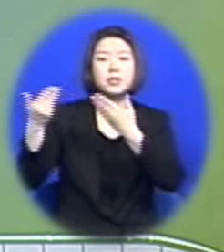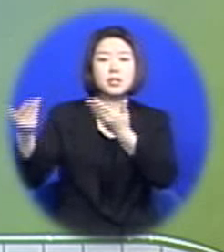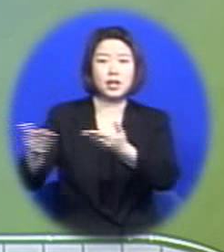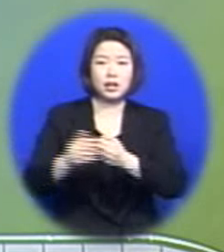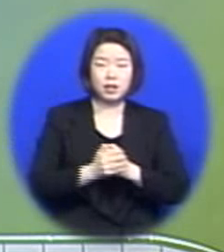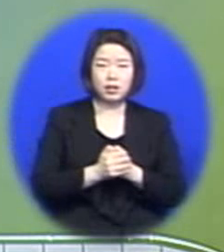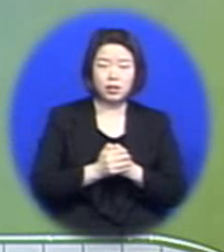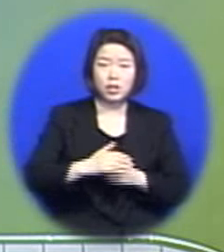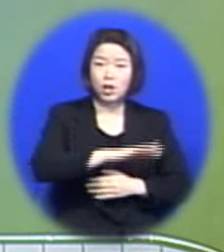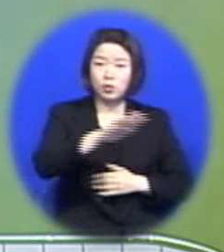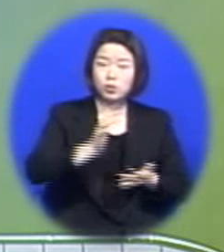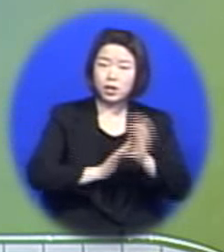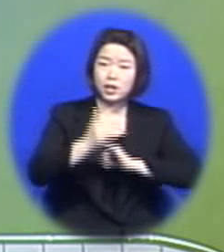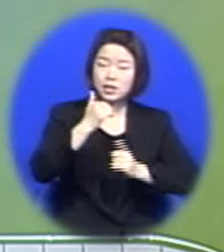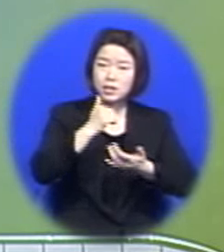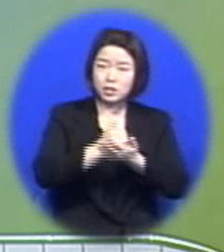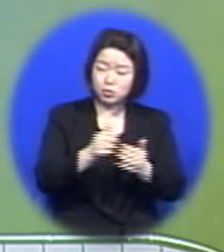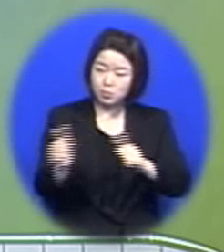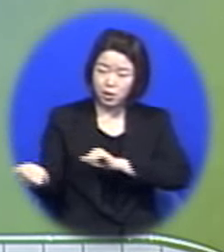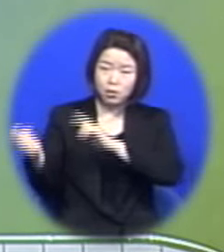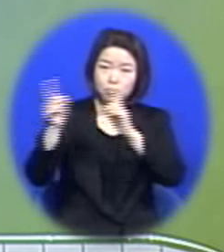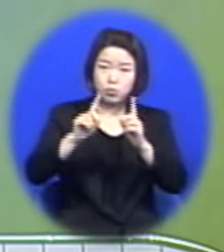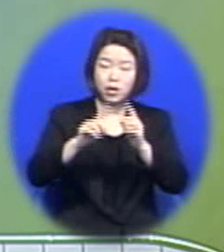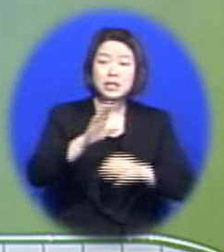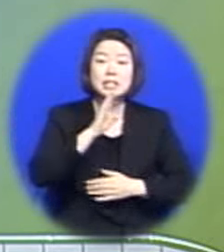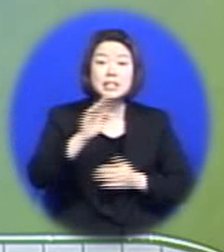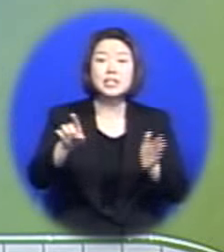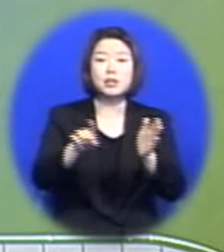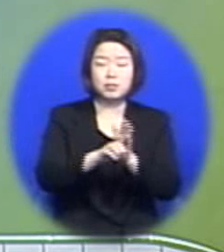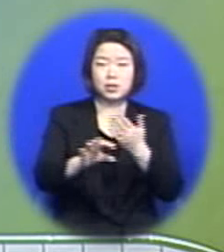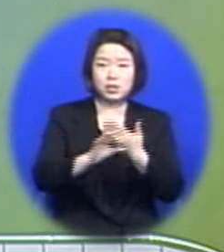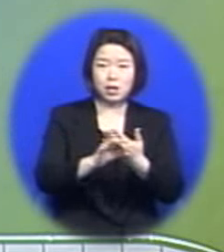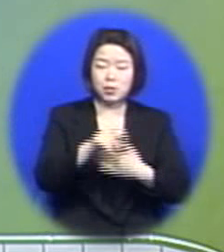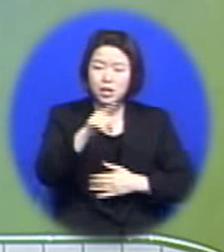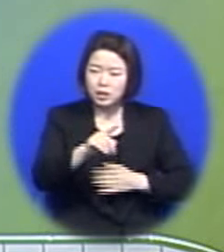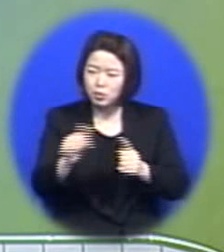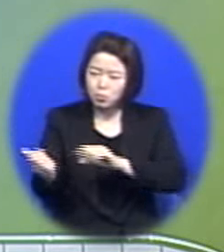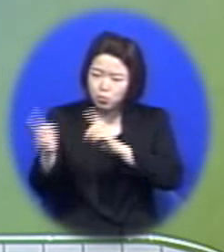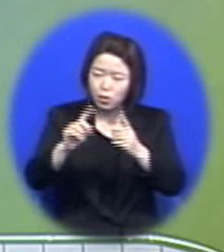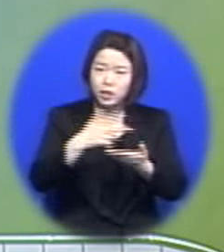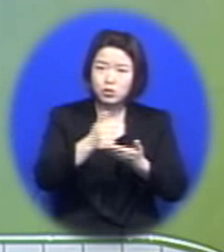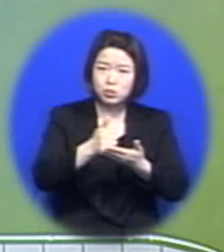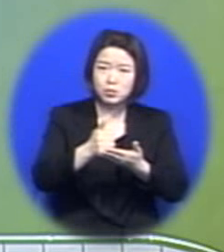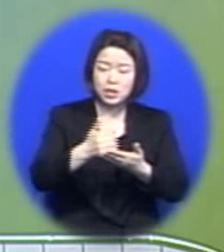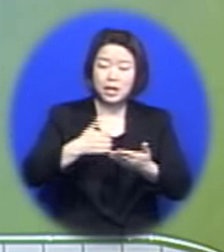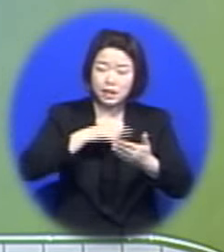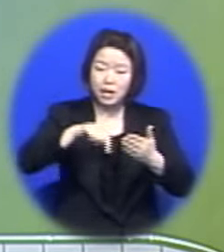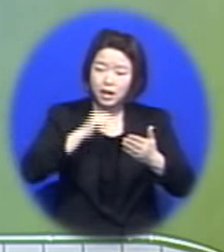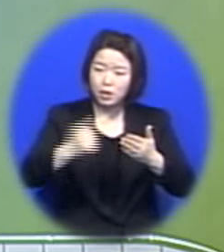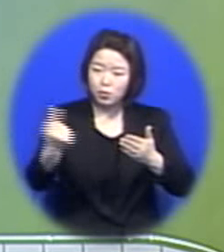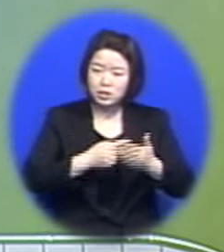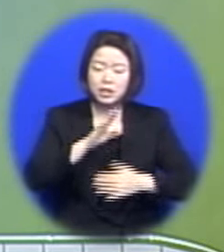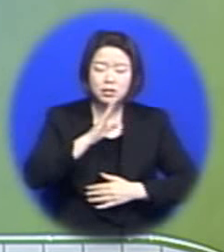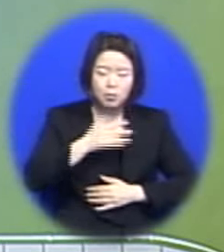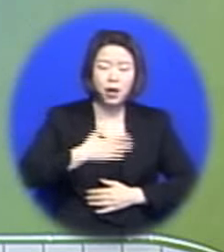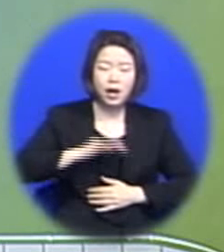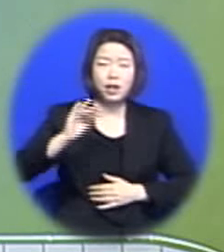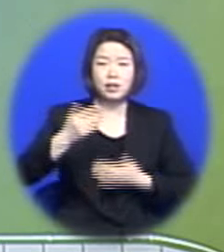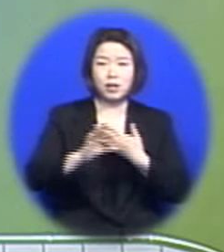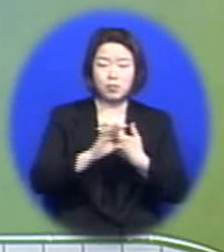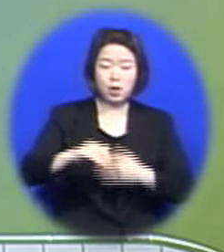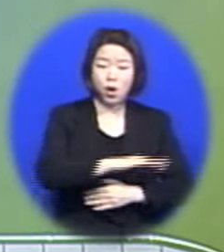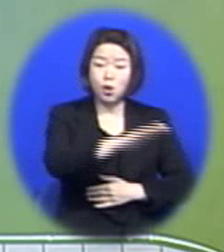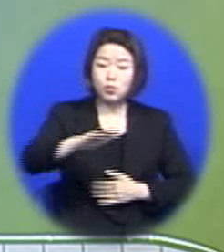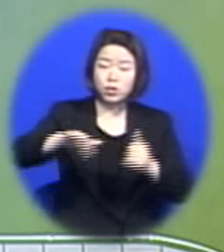우리가 예수님의 부활을 진짜 믿는다면 그리고 그 부활의 주님이 정말 내 안에 오신 것을 내가 알게 되면 우리 분위기가